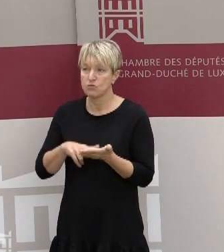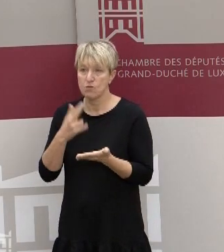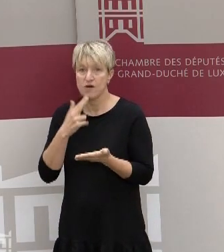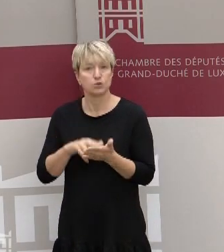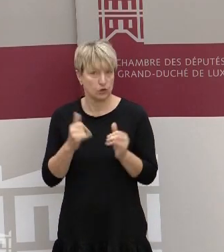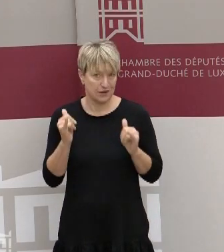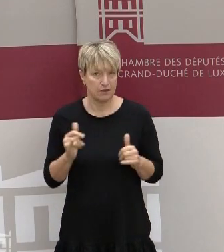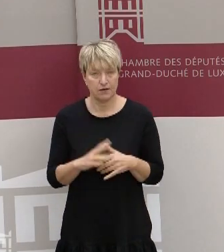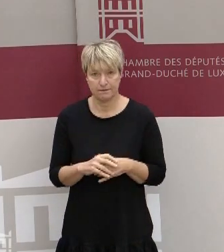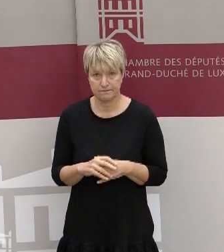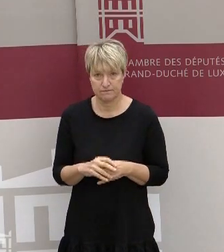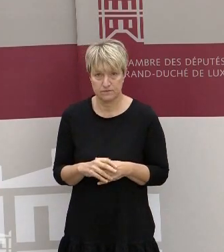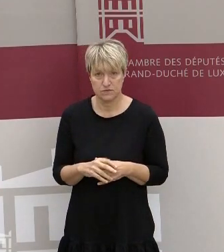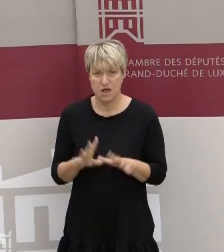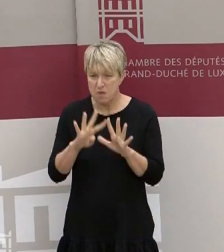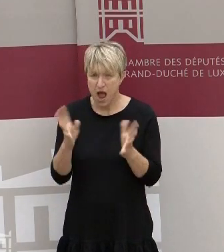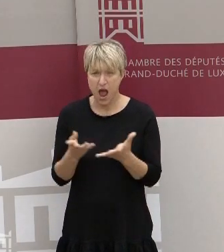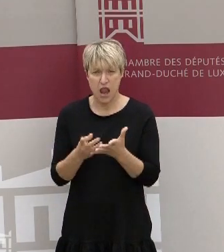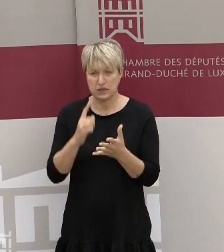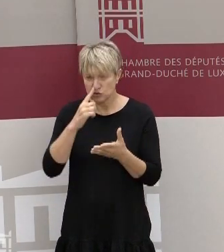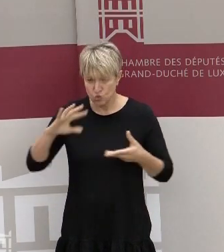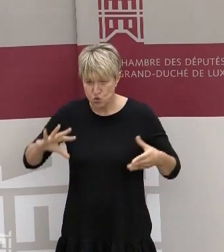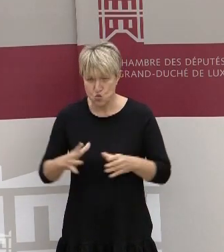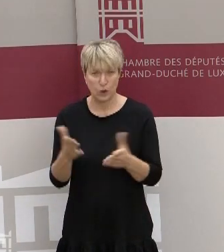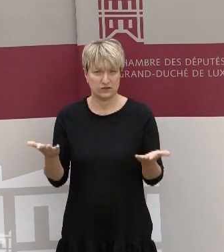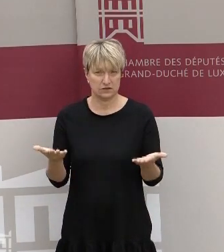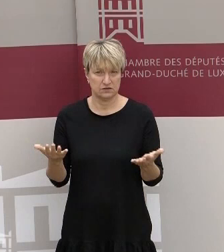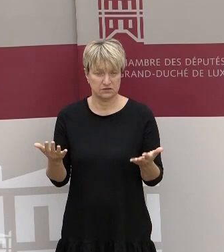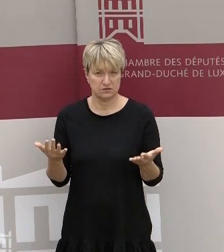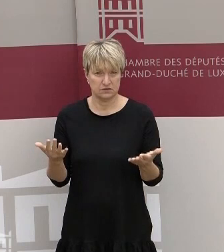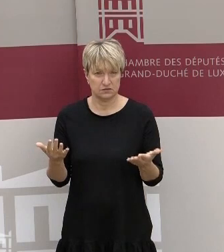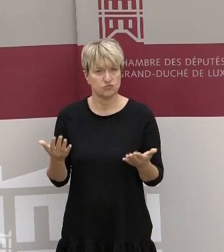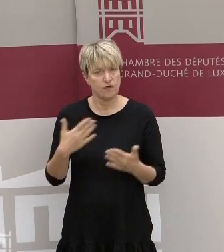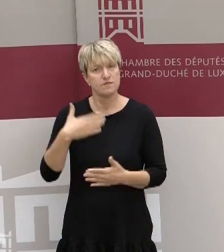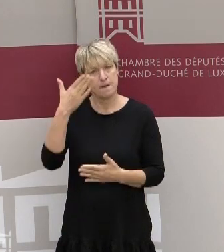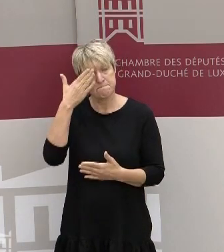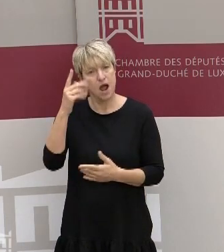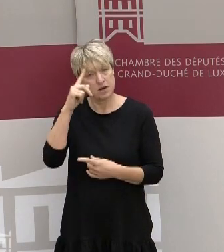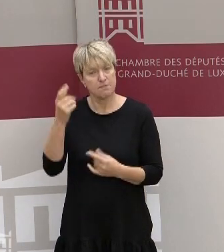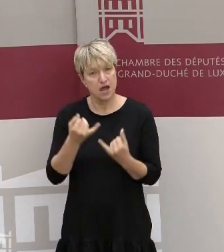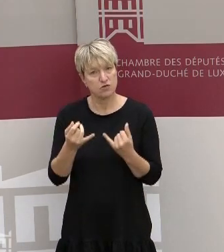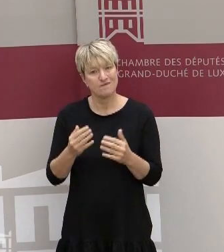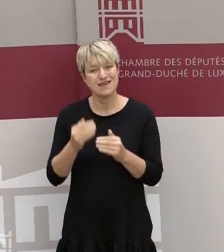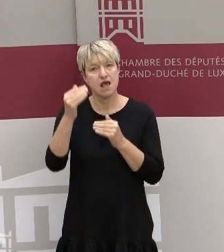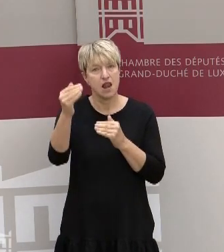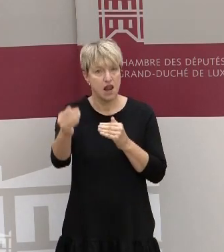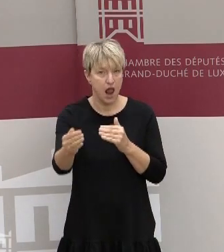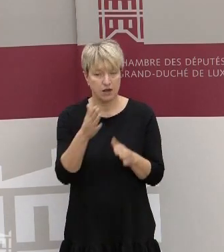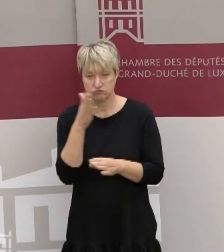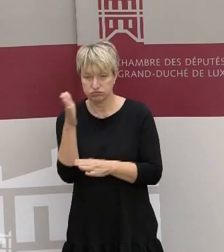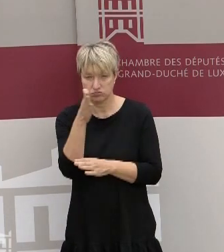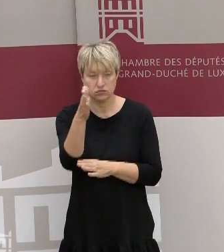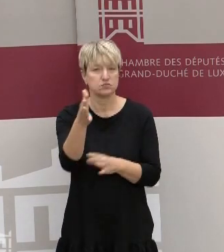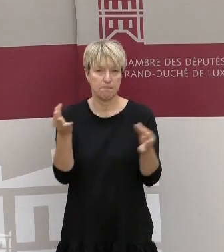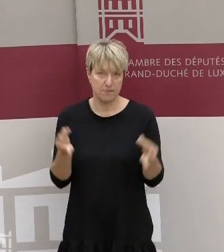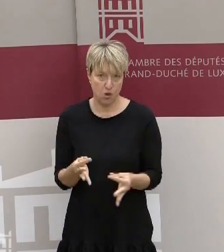mehr kurzfristig. Wir Piraten sind aber der Meinung, dass das langfristig ausgebaut wird. Die Politik von dieser Regierung wird schon für die Arme Reich